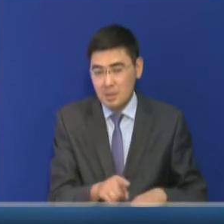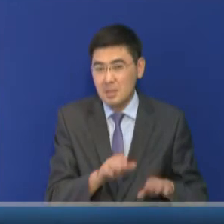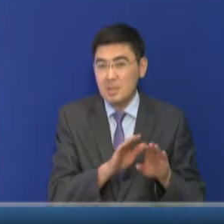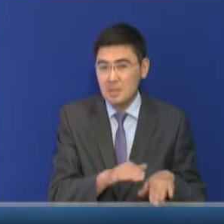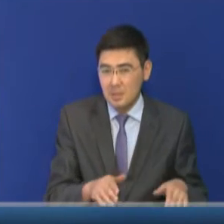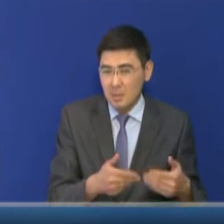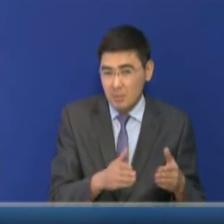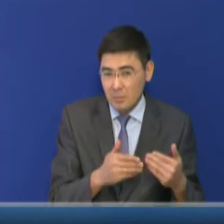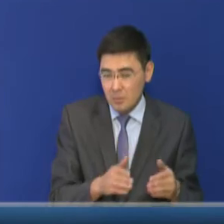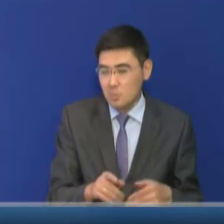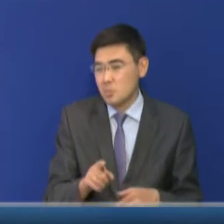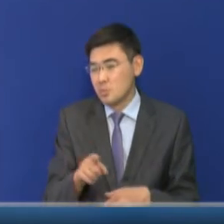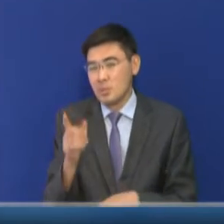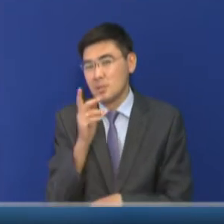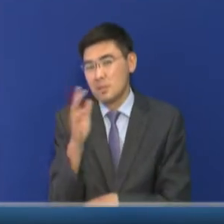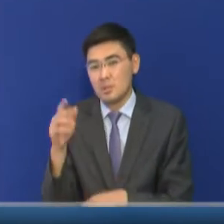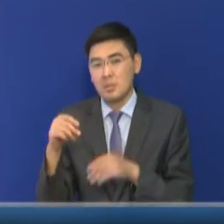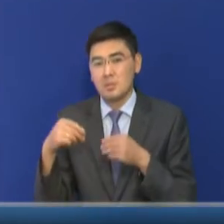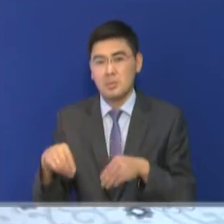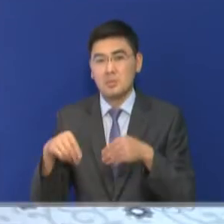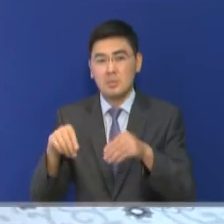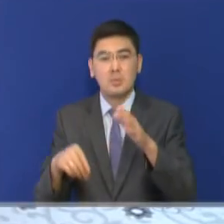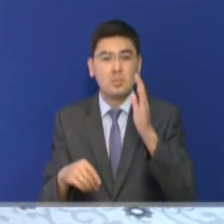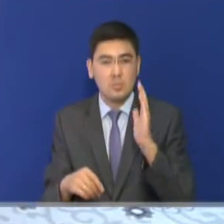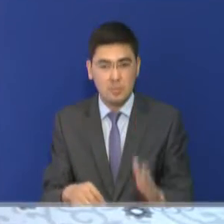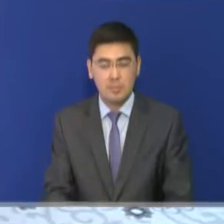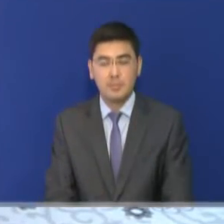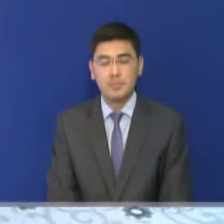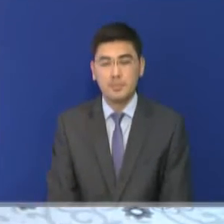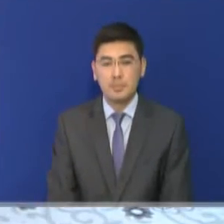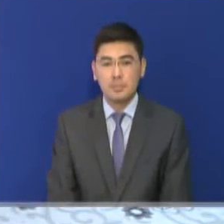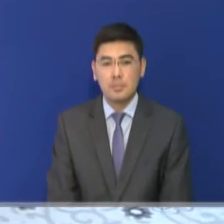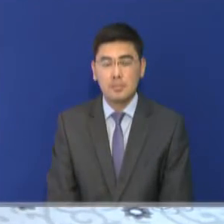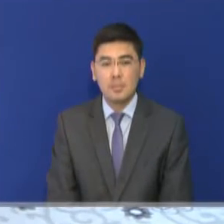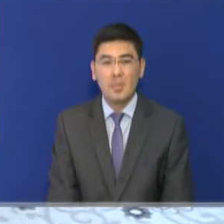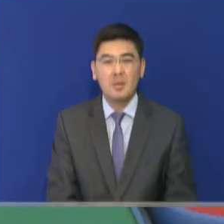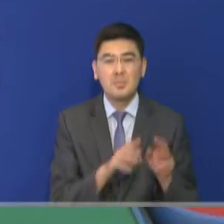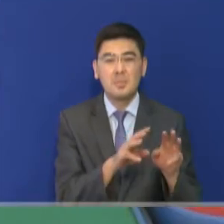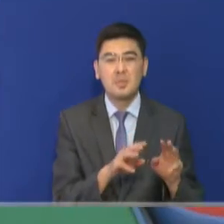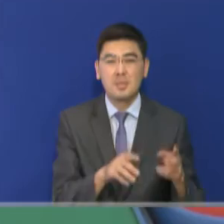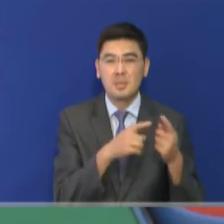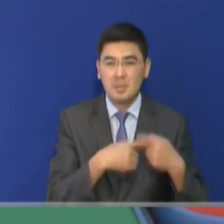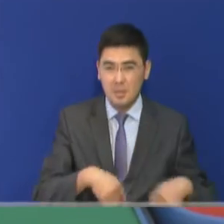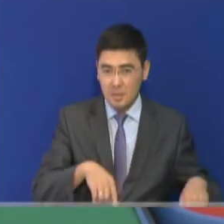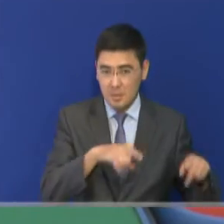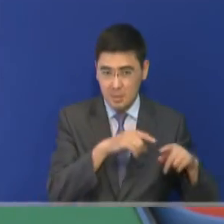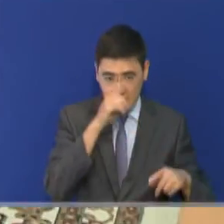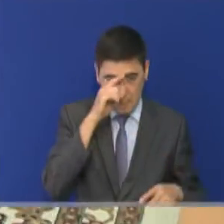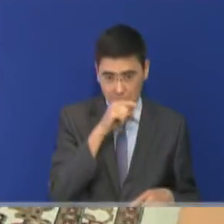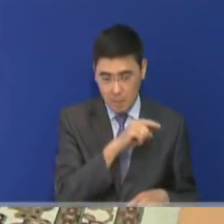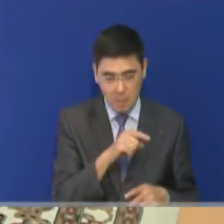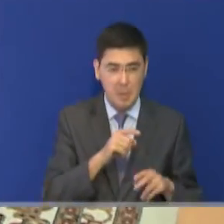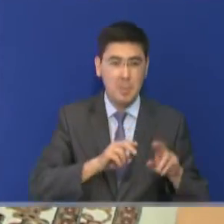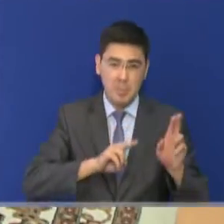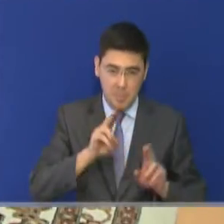есть посадка деревьев. Как известно, Министерством образования разработан алгоритм и по возобновлению